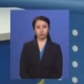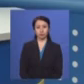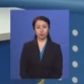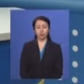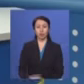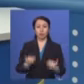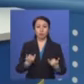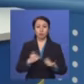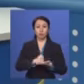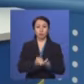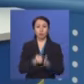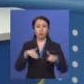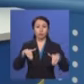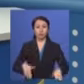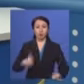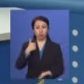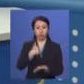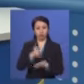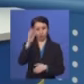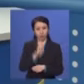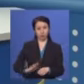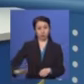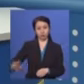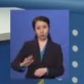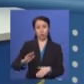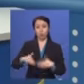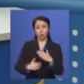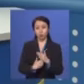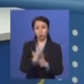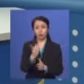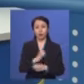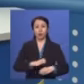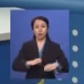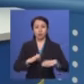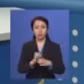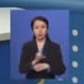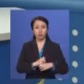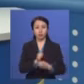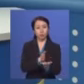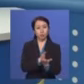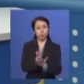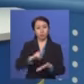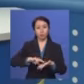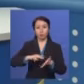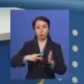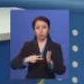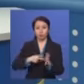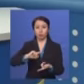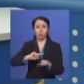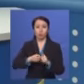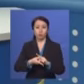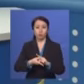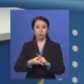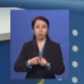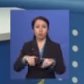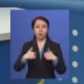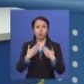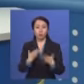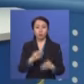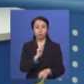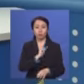Сегодня же опубликовано постановление главы государства о создании нового агентства. Агентство по стратегическому планированию и реформам